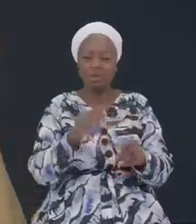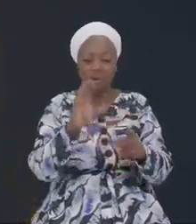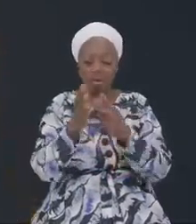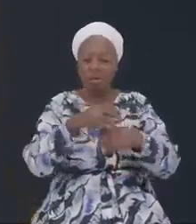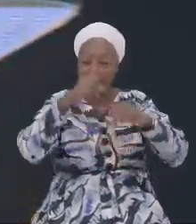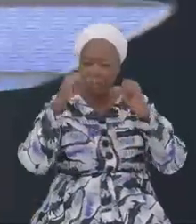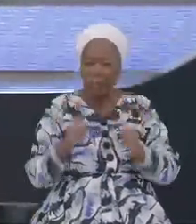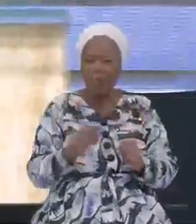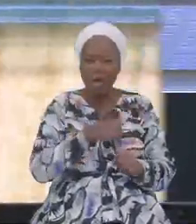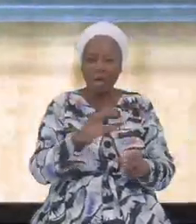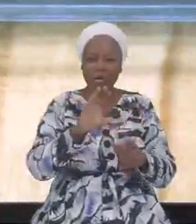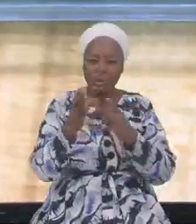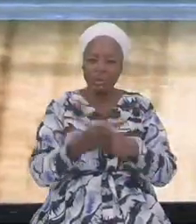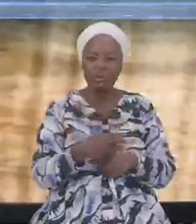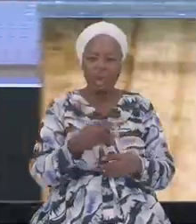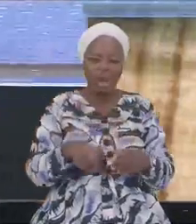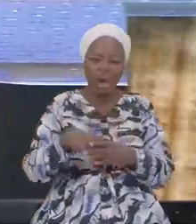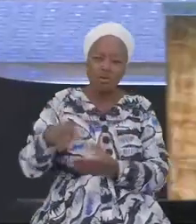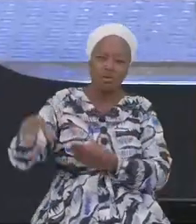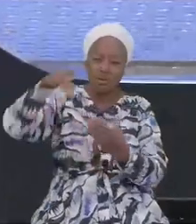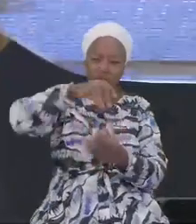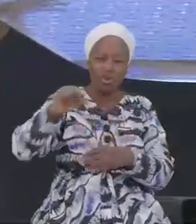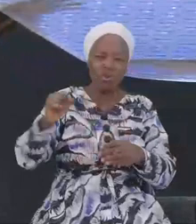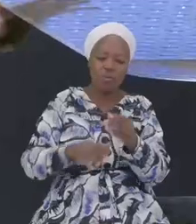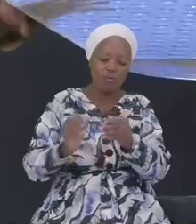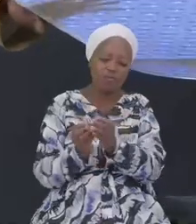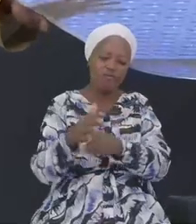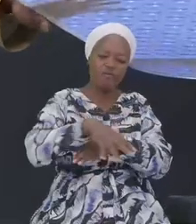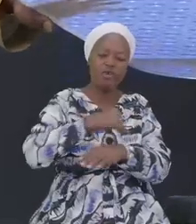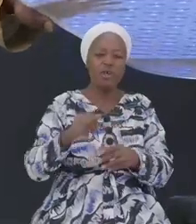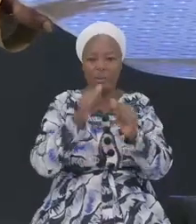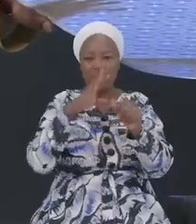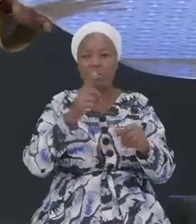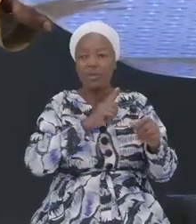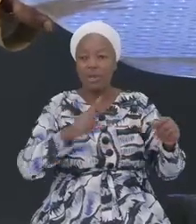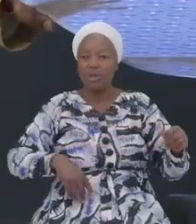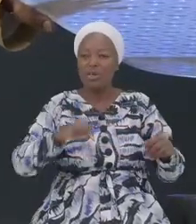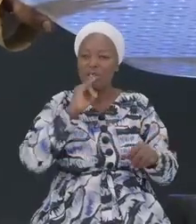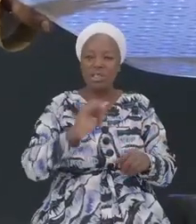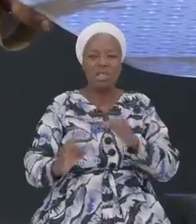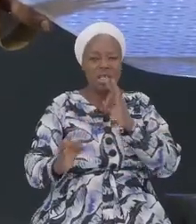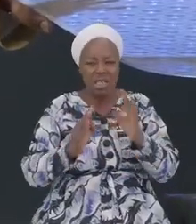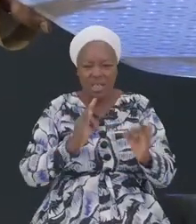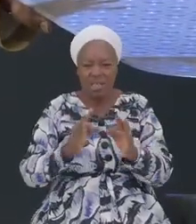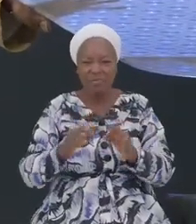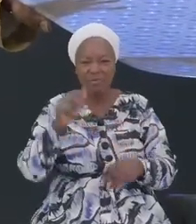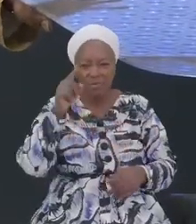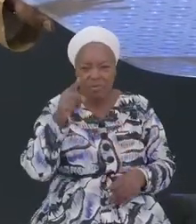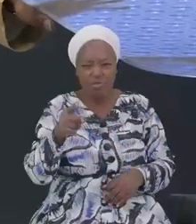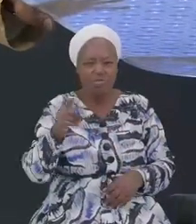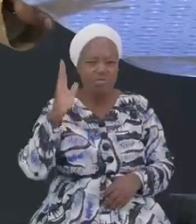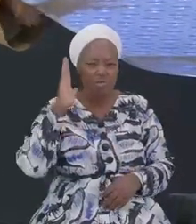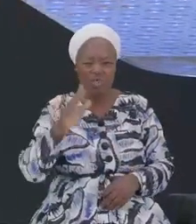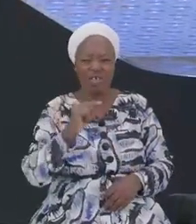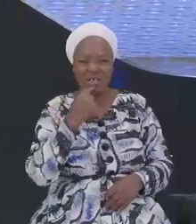promesse conditionnelle, la puissance conditionnelle dépendant, déversant les bénédictions sur nous. Il a dit, si tu écoutes,